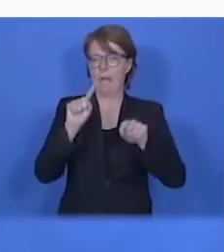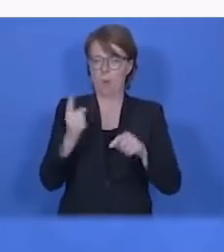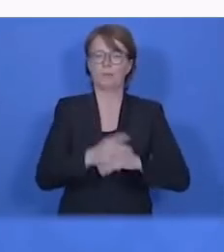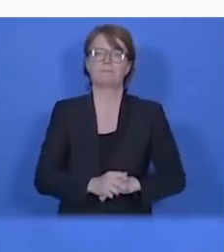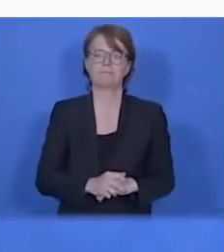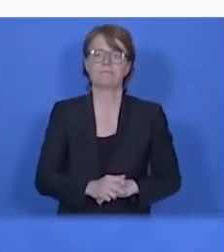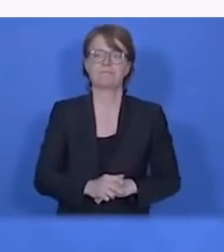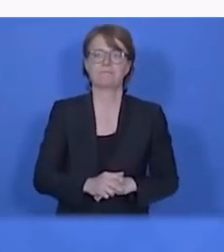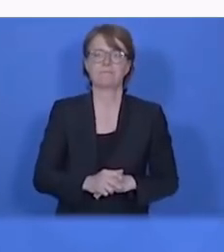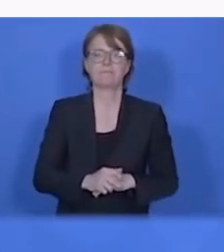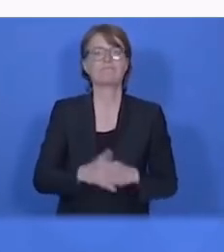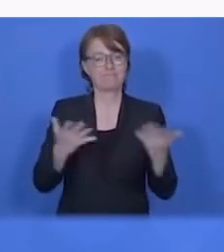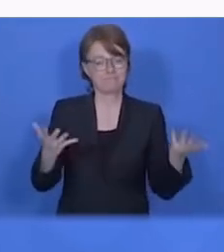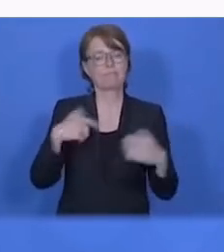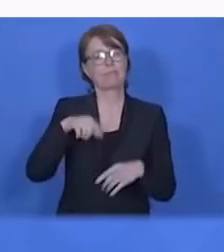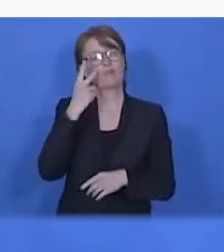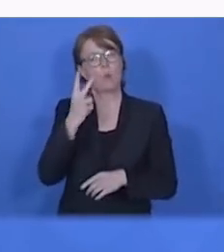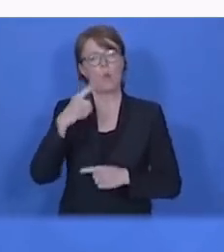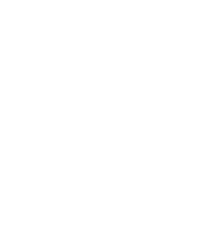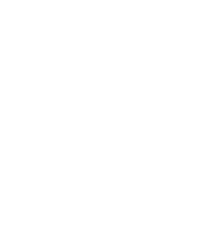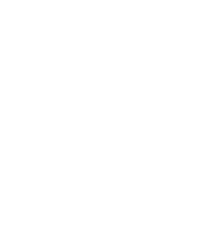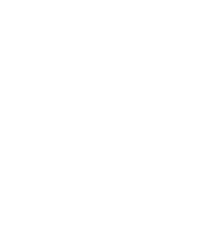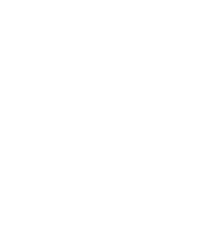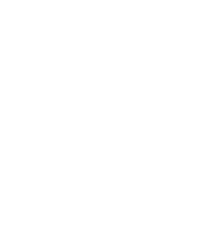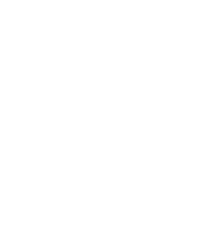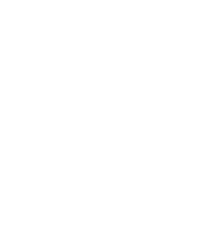دوستار همیشگی شما یادگیری خداحافظ